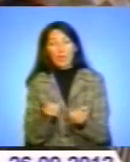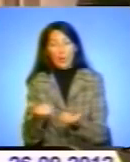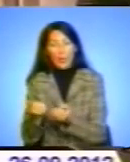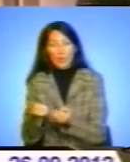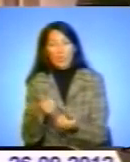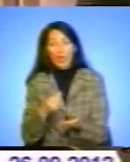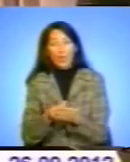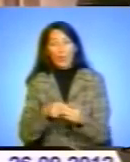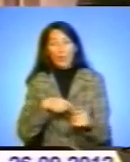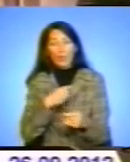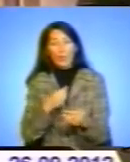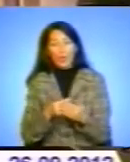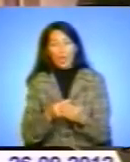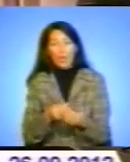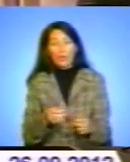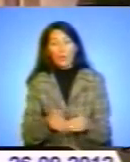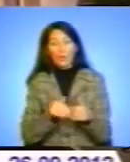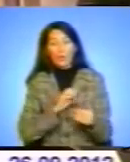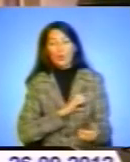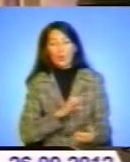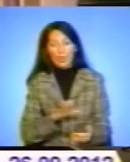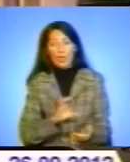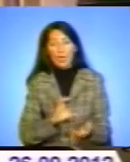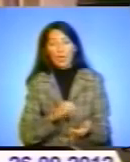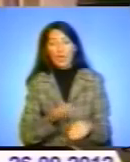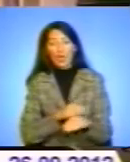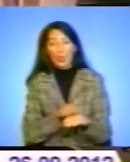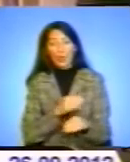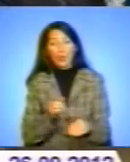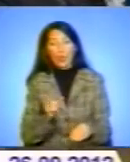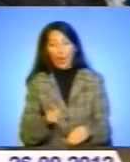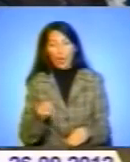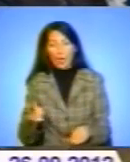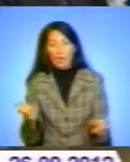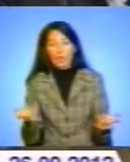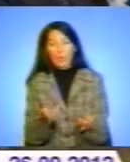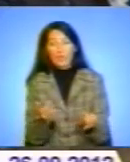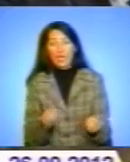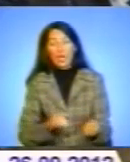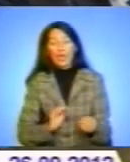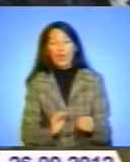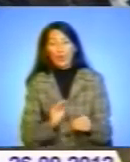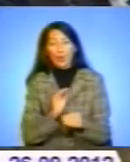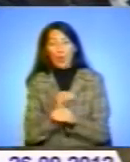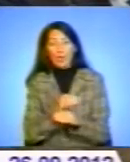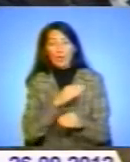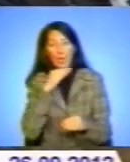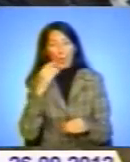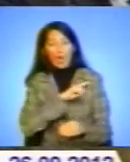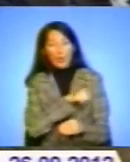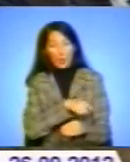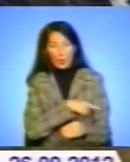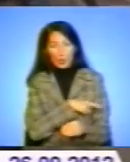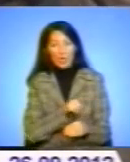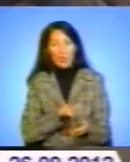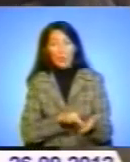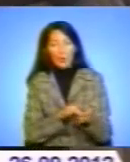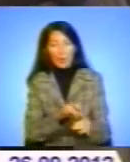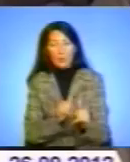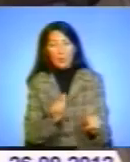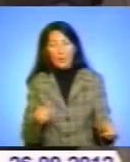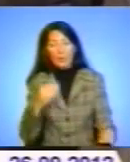громадян. Проте належить ще докласти багато зусиль для того, щоб регіональний туризм набув більшого динамізму у своєму розвитку,